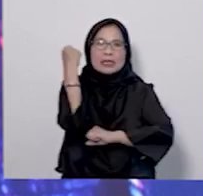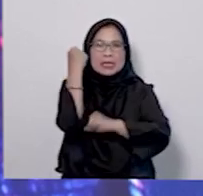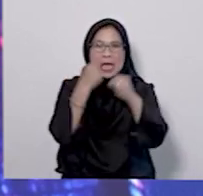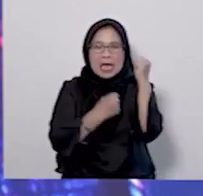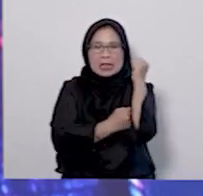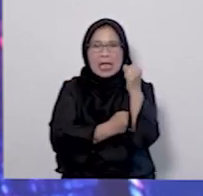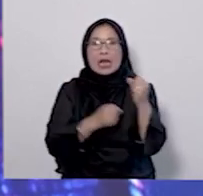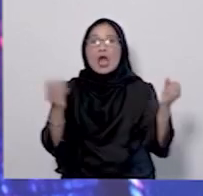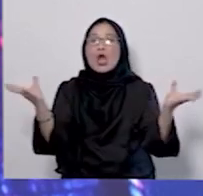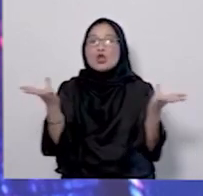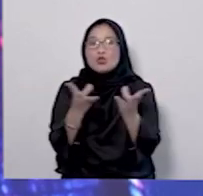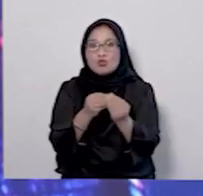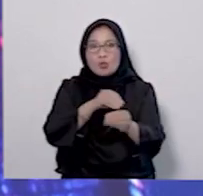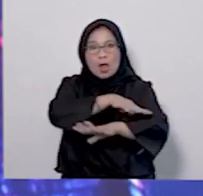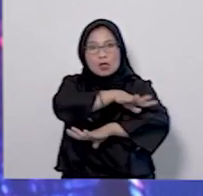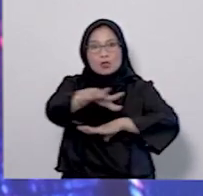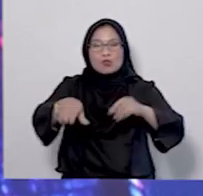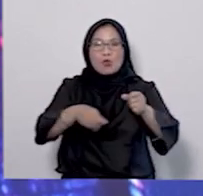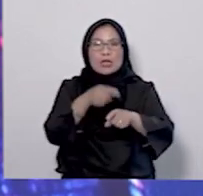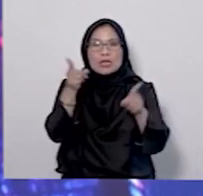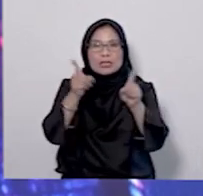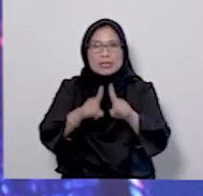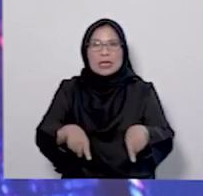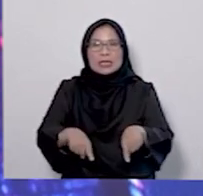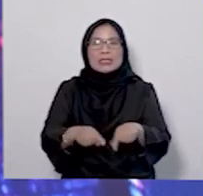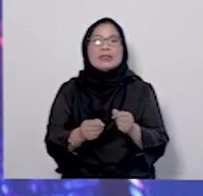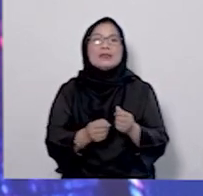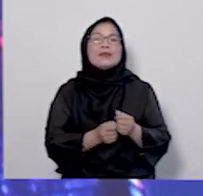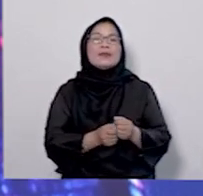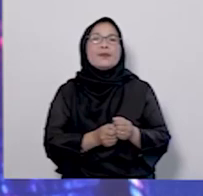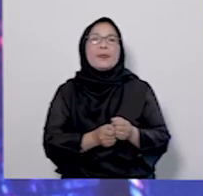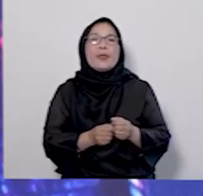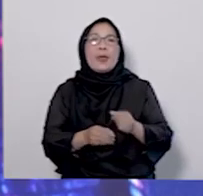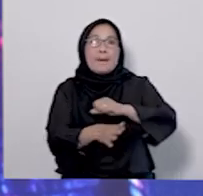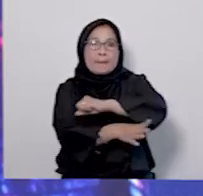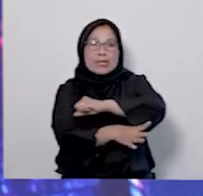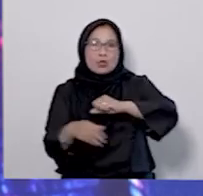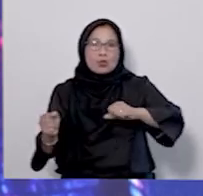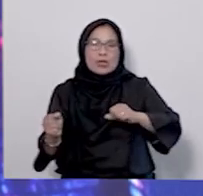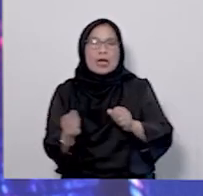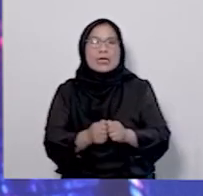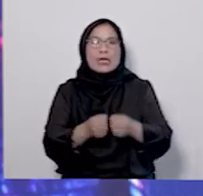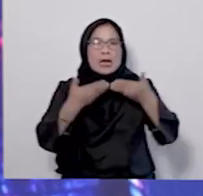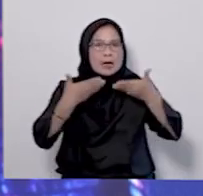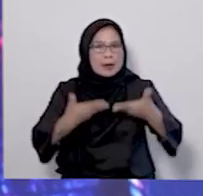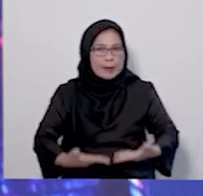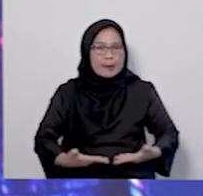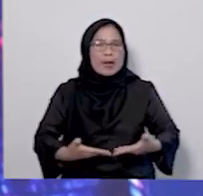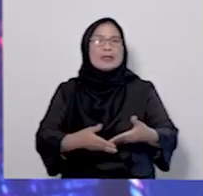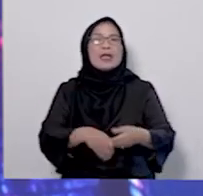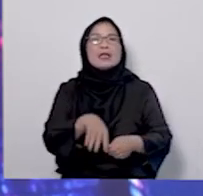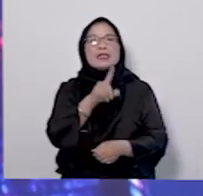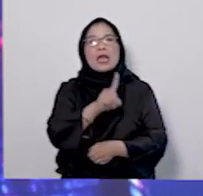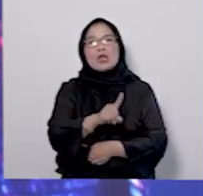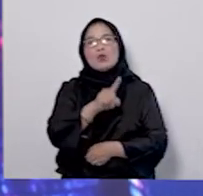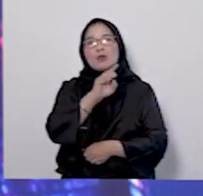yang jumlah kejadiannya tertinggi antara lain pencurian dengan pemberatan sebanyak